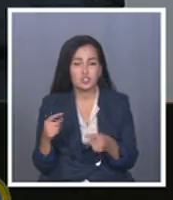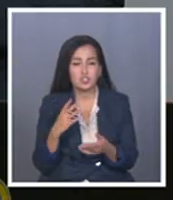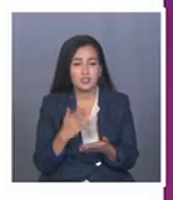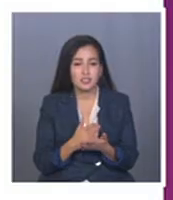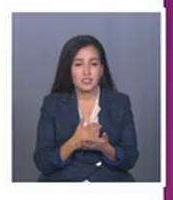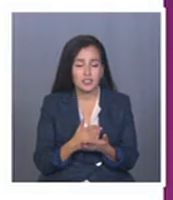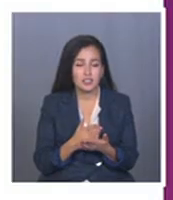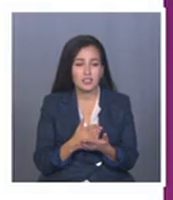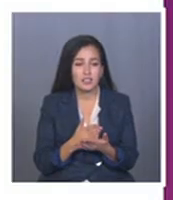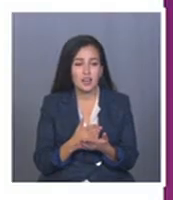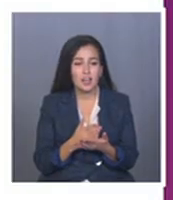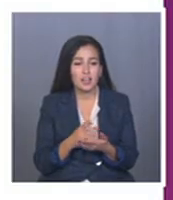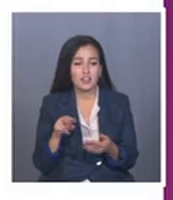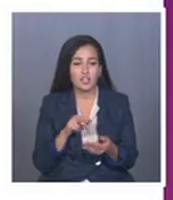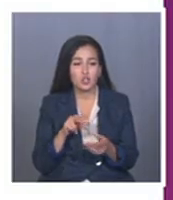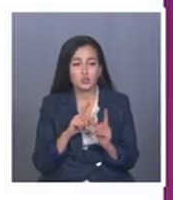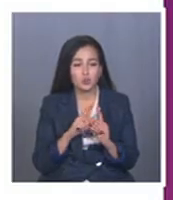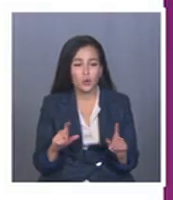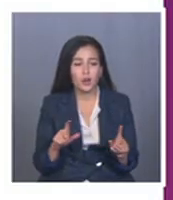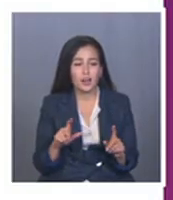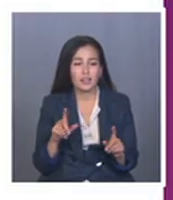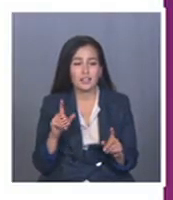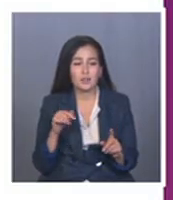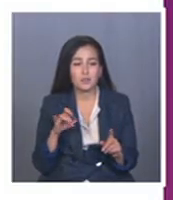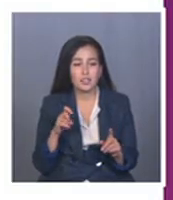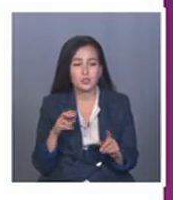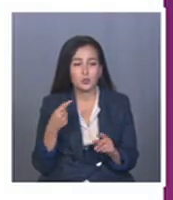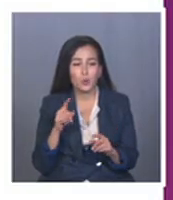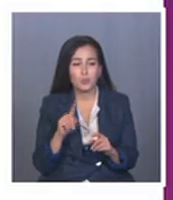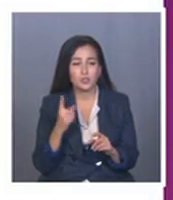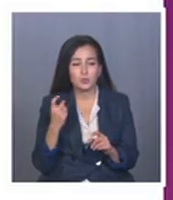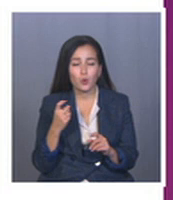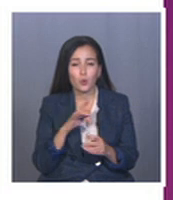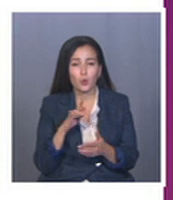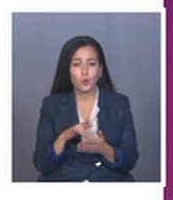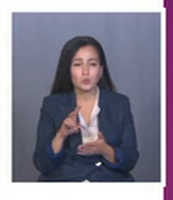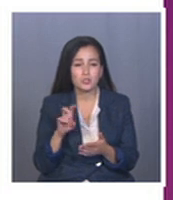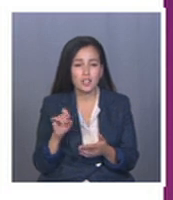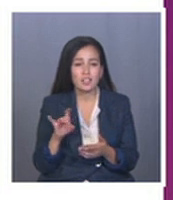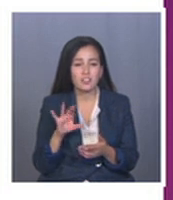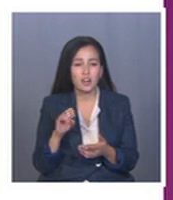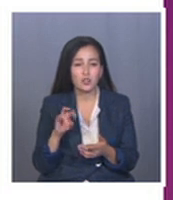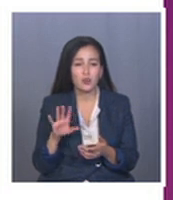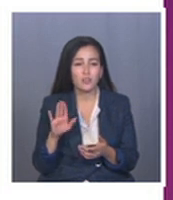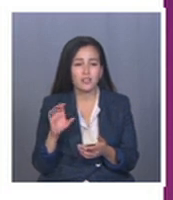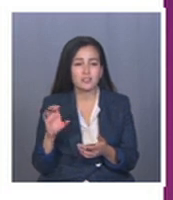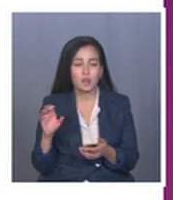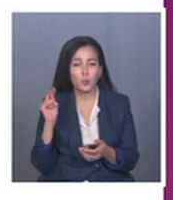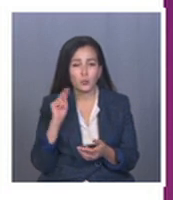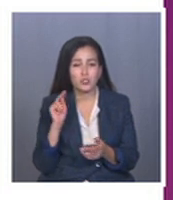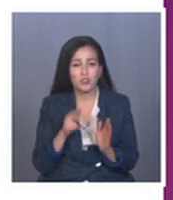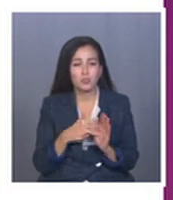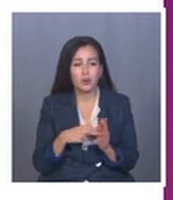друга? Директору школы-гимназии номер 100, город Нур-Султан, Ивановой СС, ученика 8 А